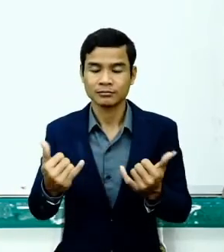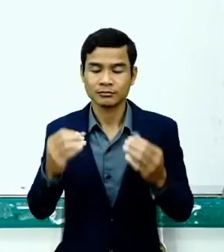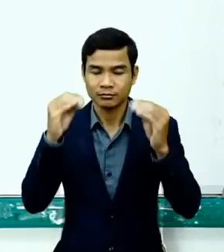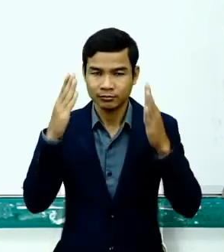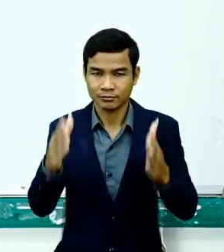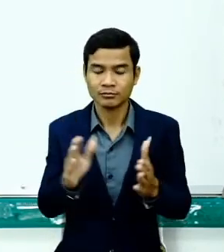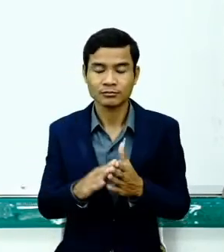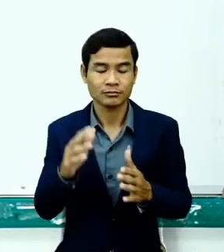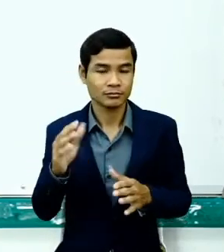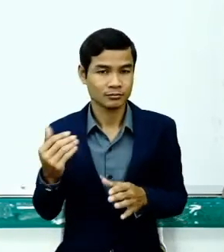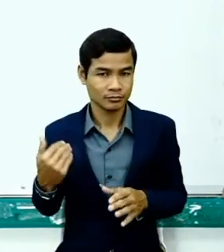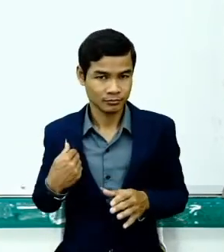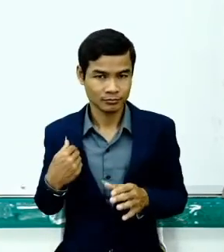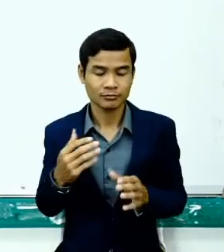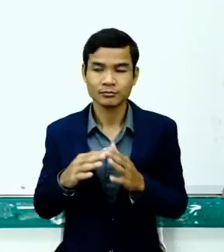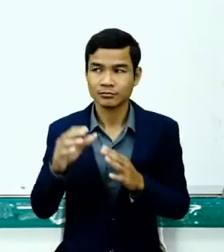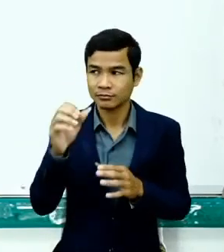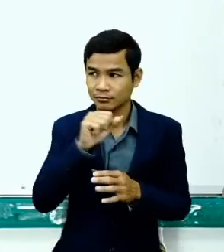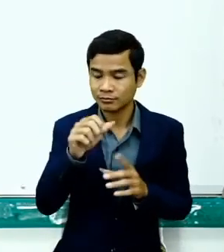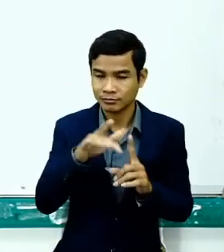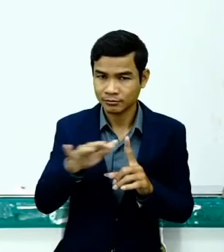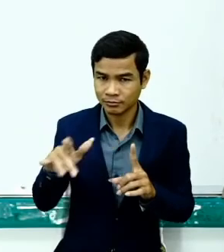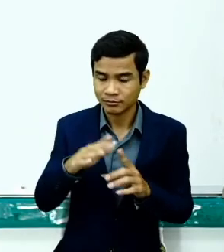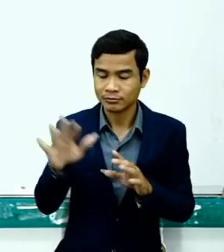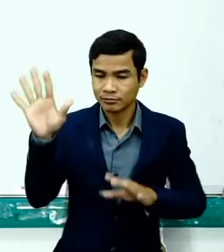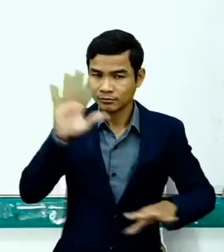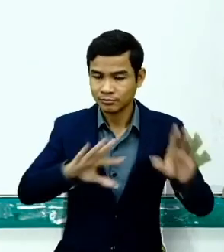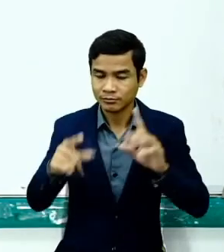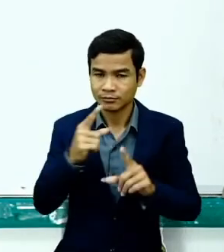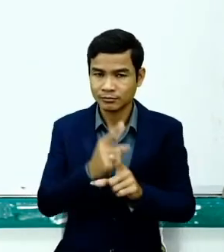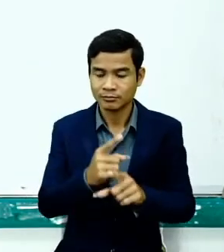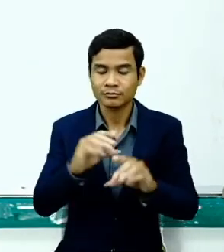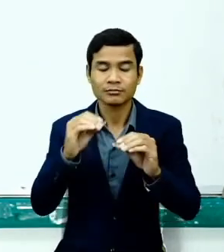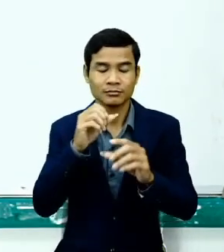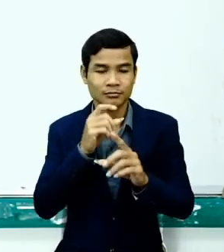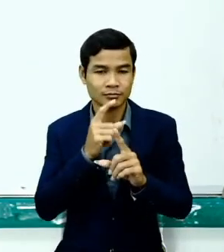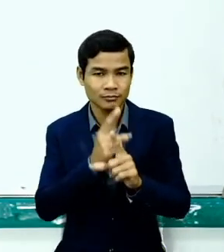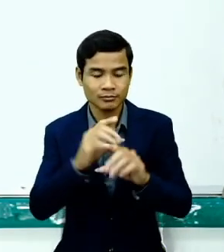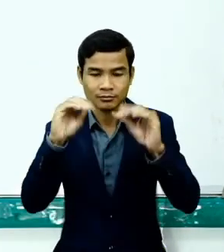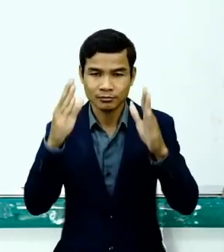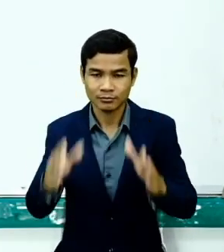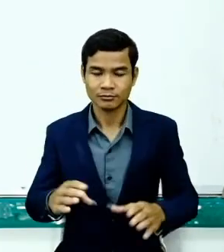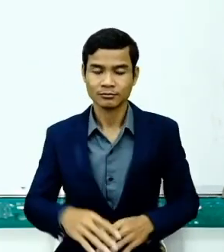ចម្រៀងហើយយើងអាចធ្វើកាយវិការជាមួយអ្នកគ្រូមកហើយនឹងជិងតាមអ្នកគ្រូណា